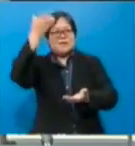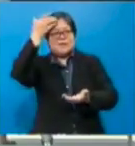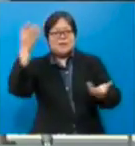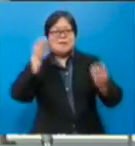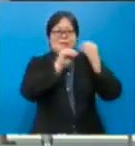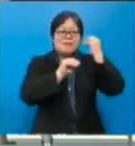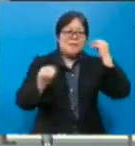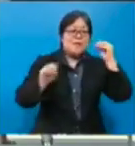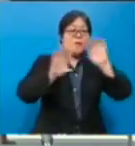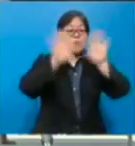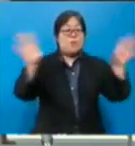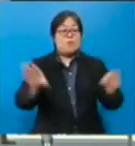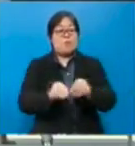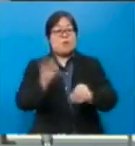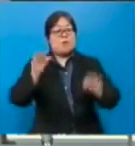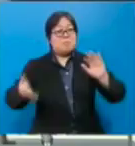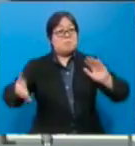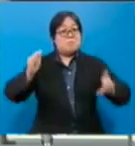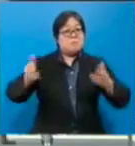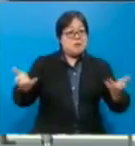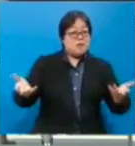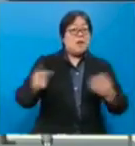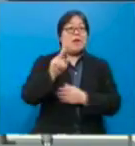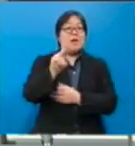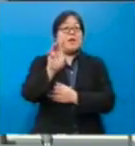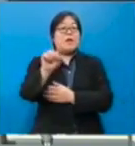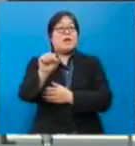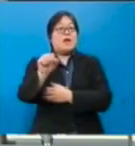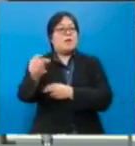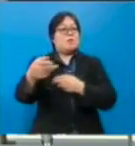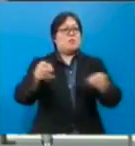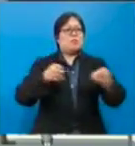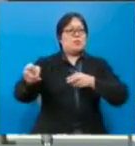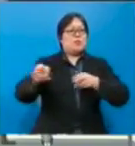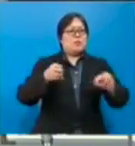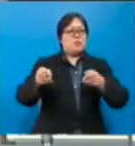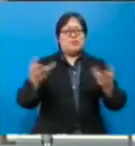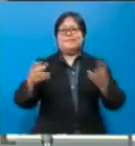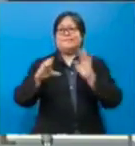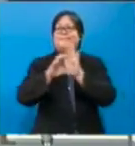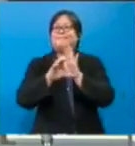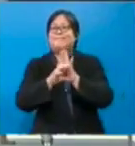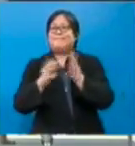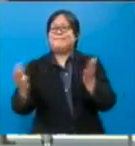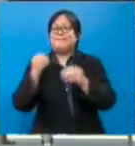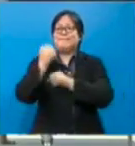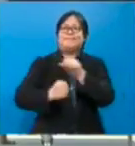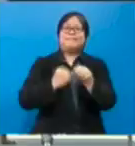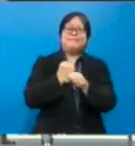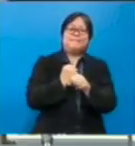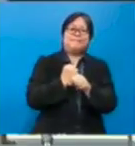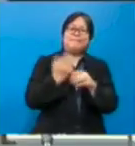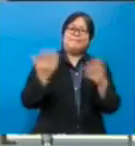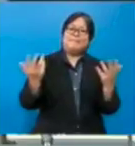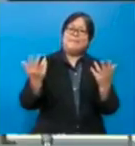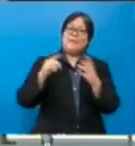secara keseluruhannya, kalau dilihat kepada kes-kes yang telah diuruskan, misalnya sepanjang tahun